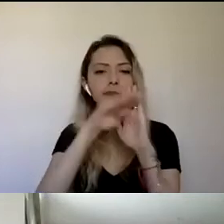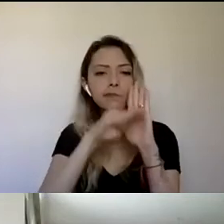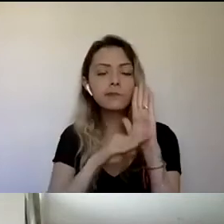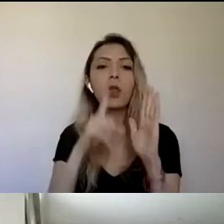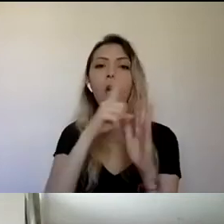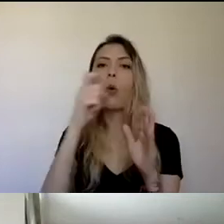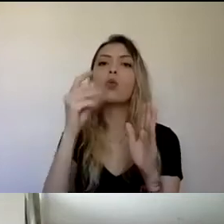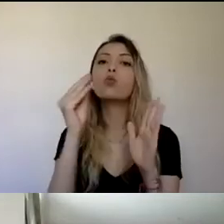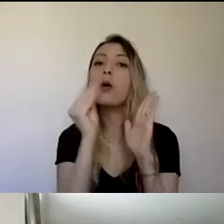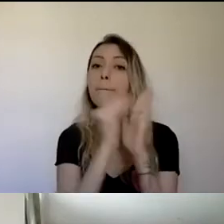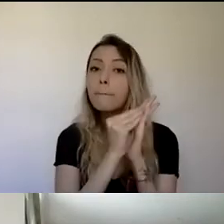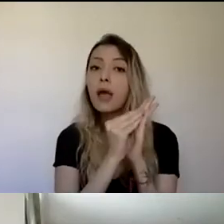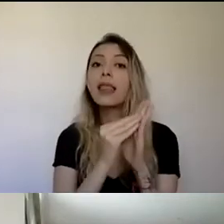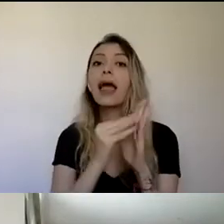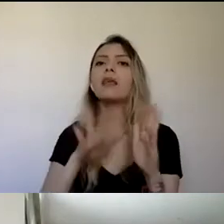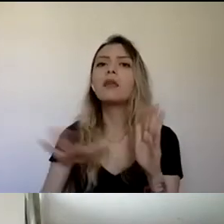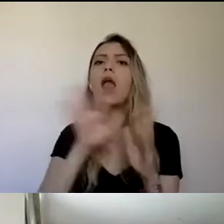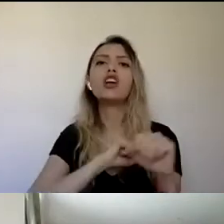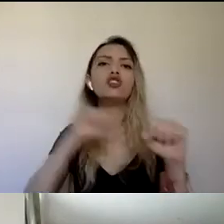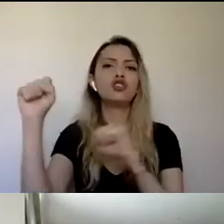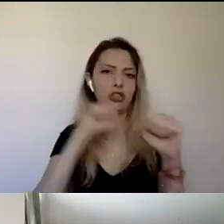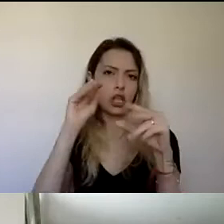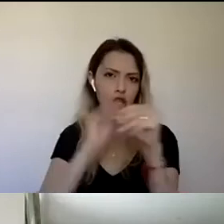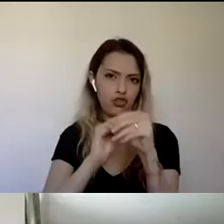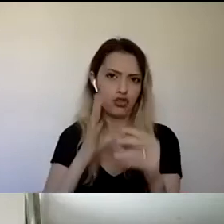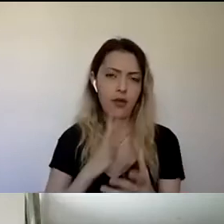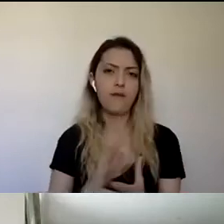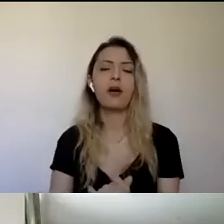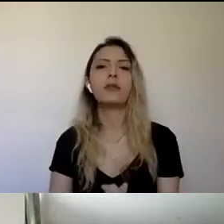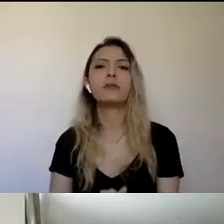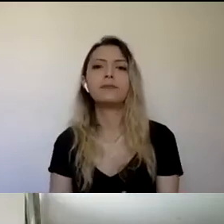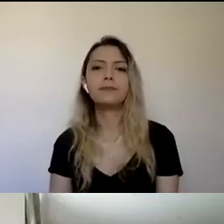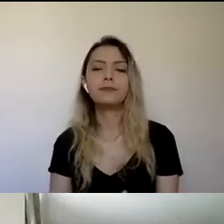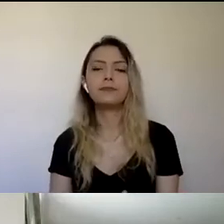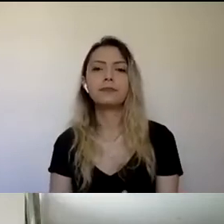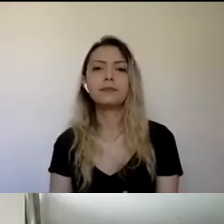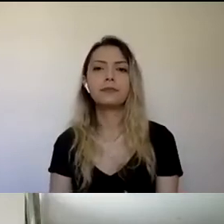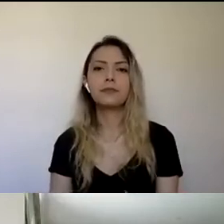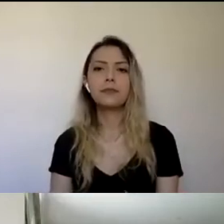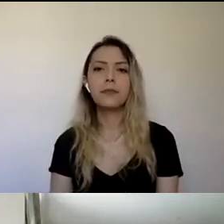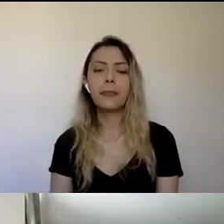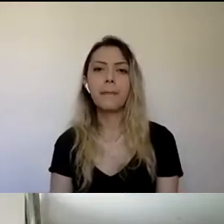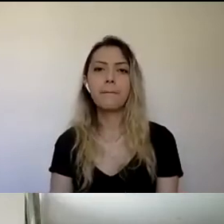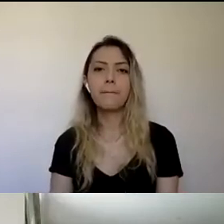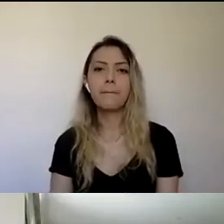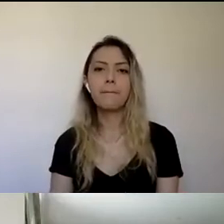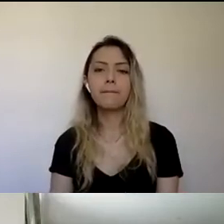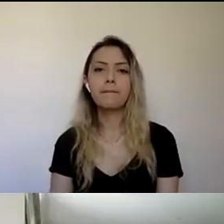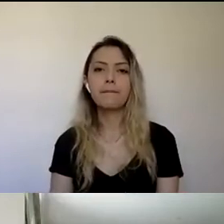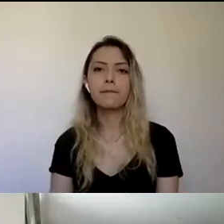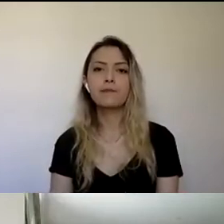doğrudan genel şiddetle ilgili. İstismar yasağı vesaire gibi söylüyor. Bir taraftan